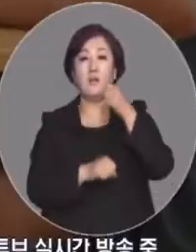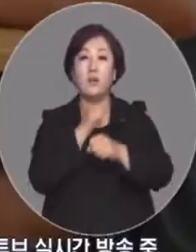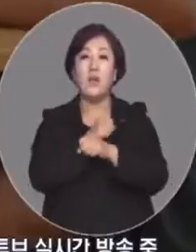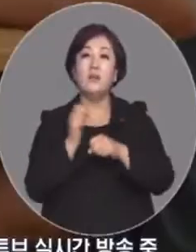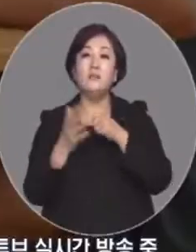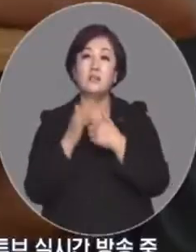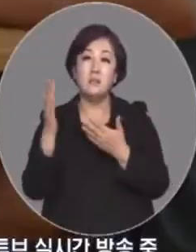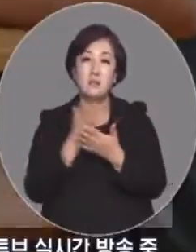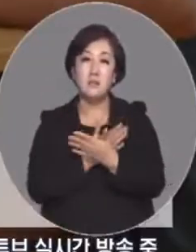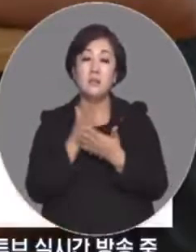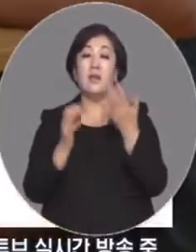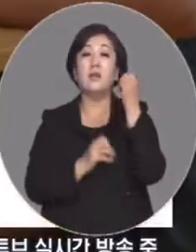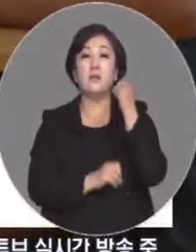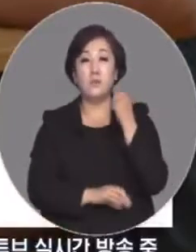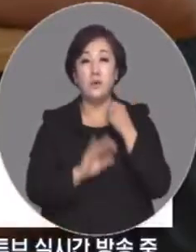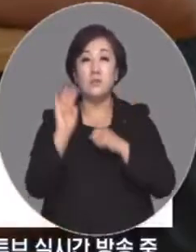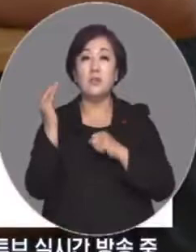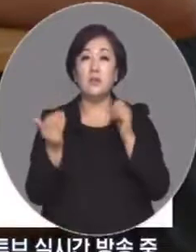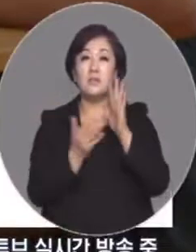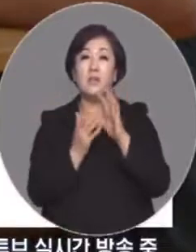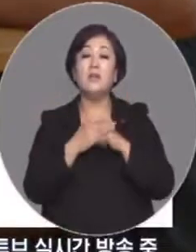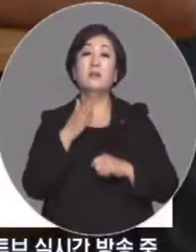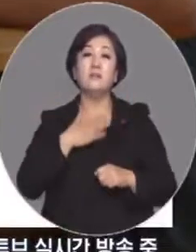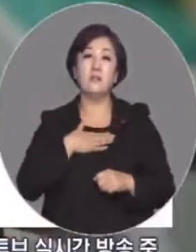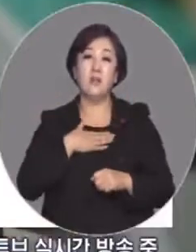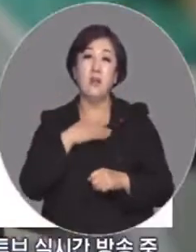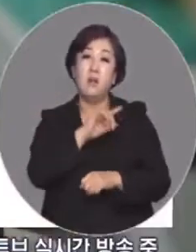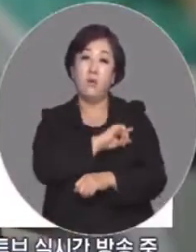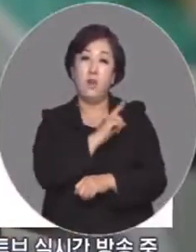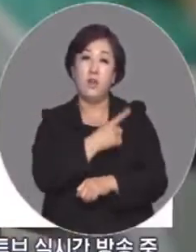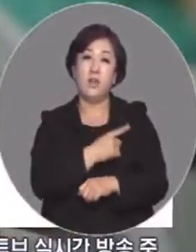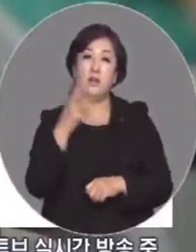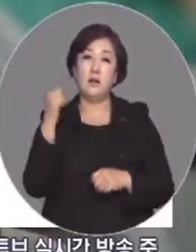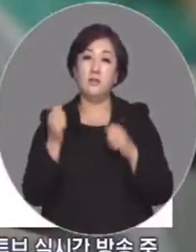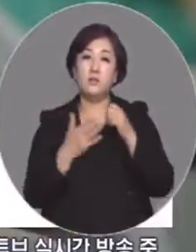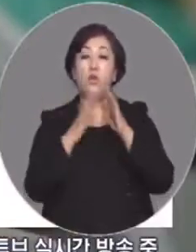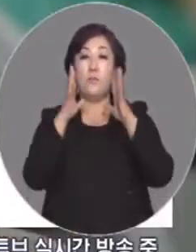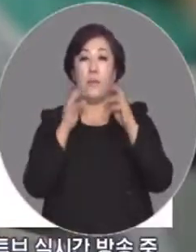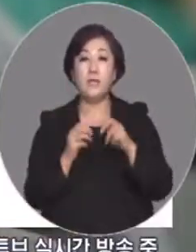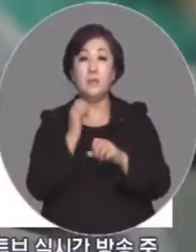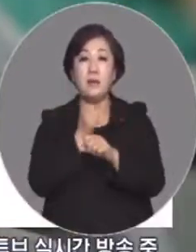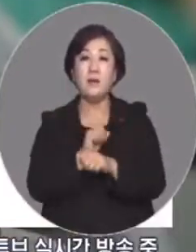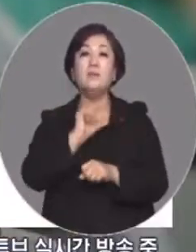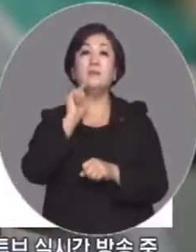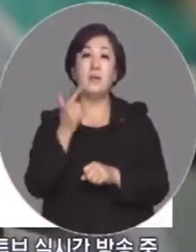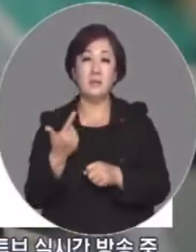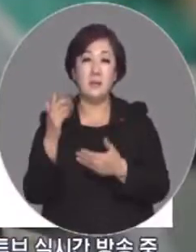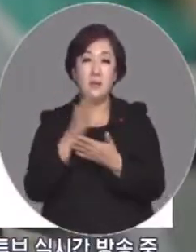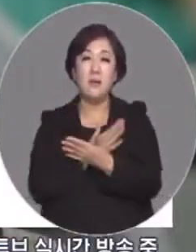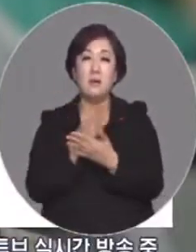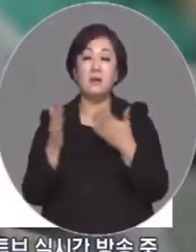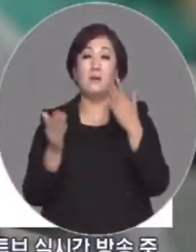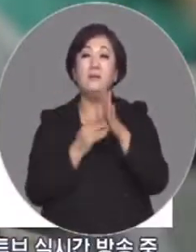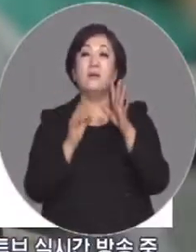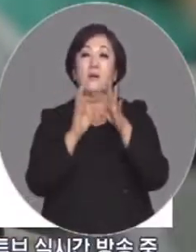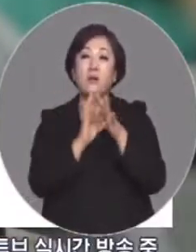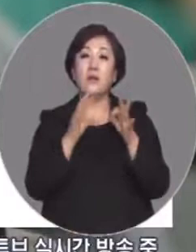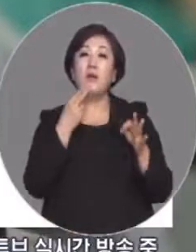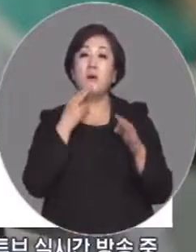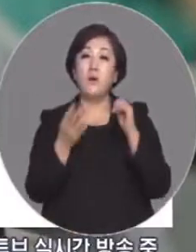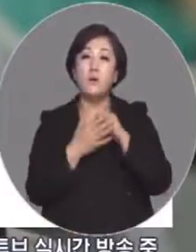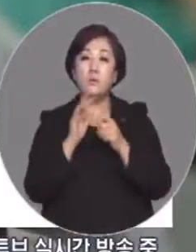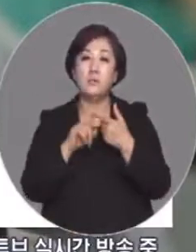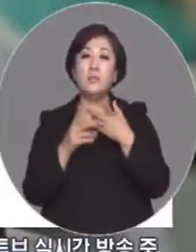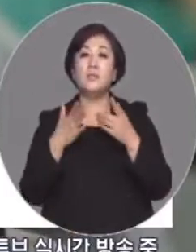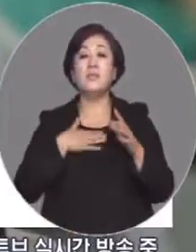것인가. 기본적인 제 권리라고 생각을 해서 제가 많이 하든 안 하든 화장이나 액세서리 정도는